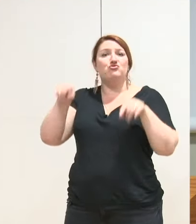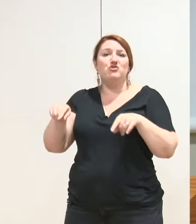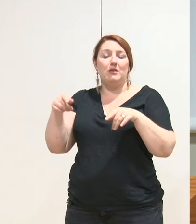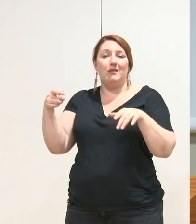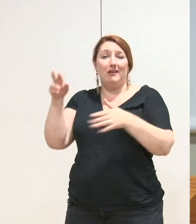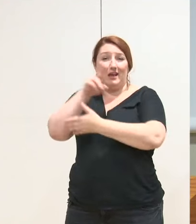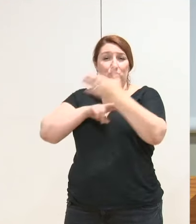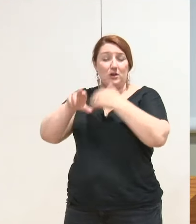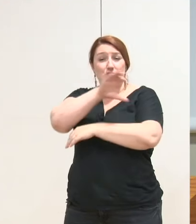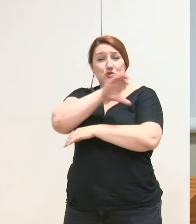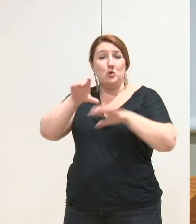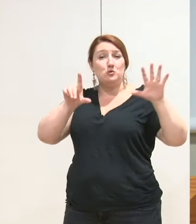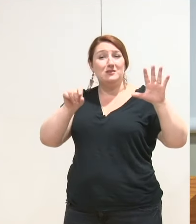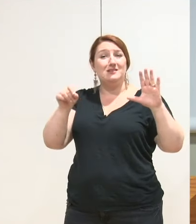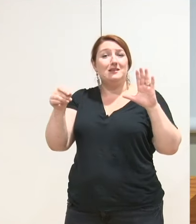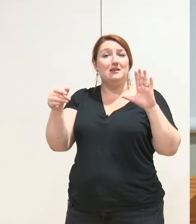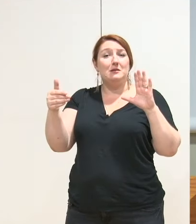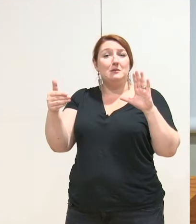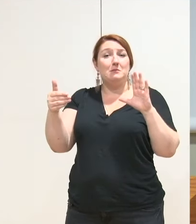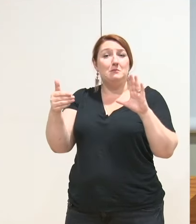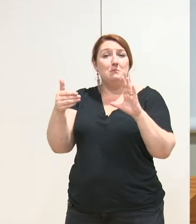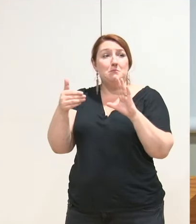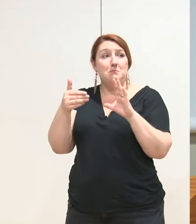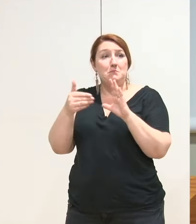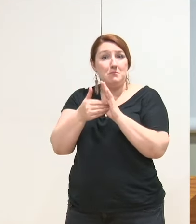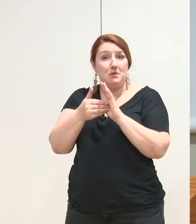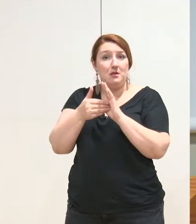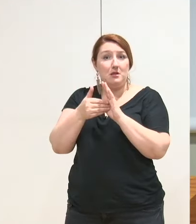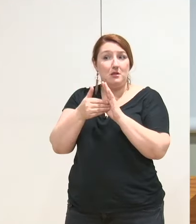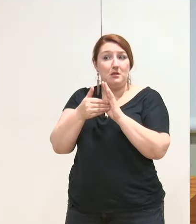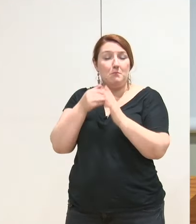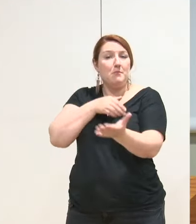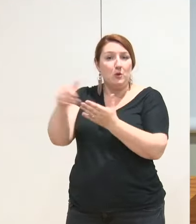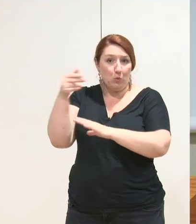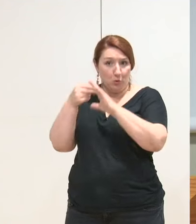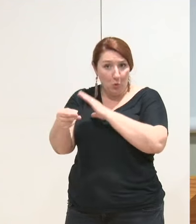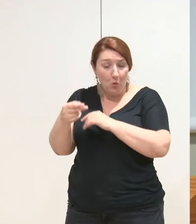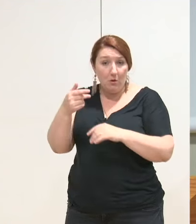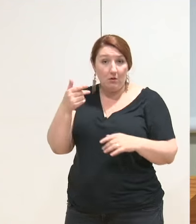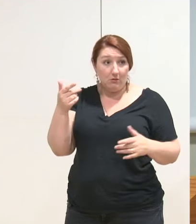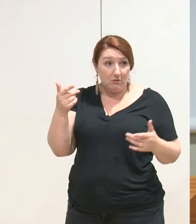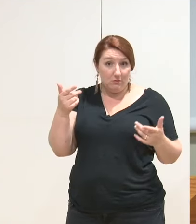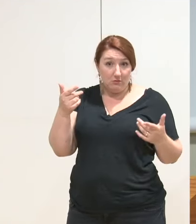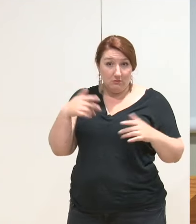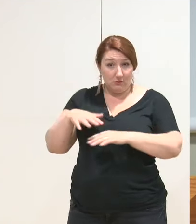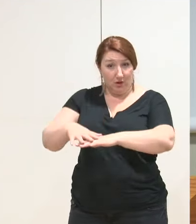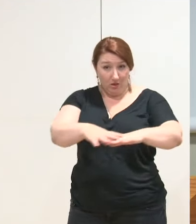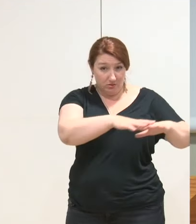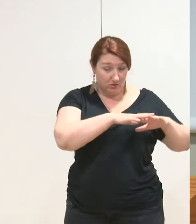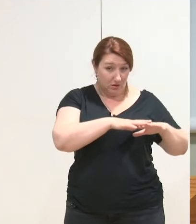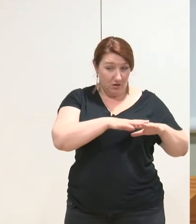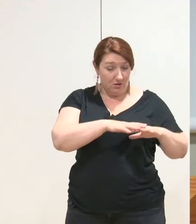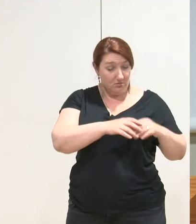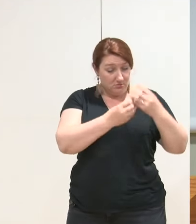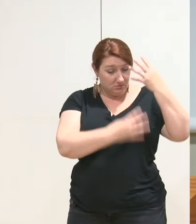170 millions d'euros euh si on maintient ce nombre important de quartiers ça sera des petites opérations à